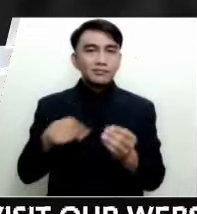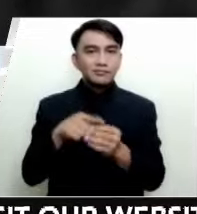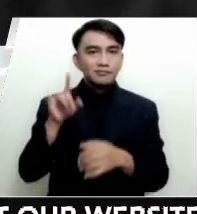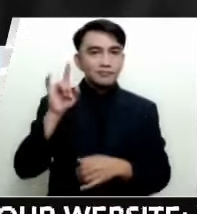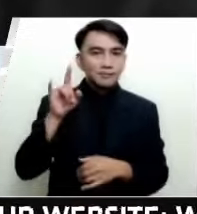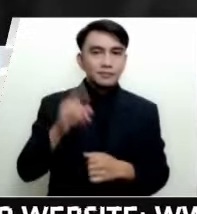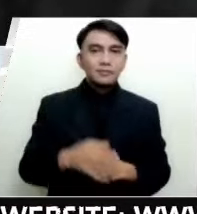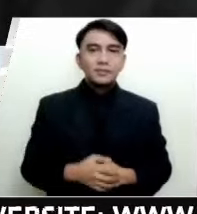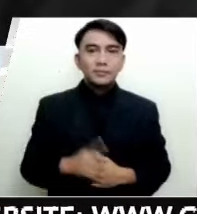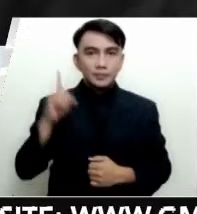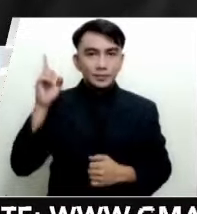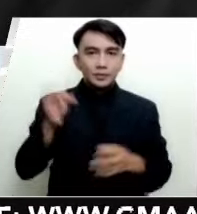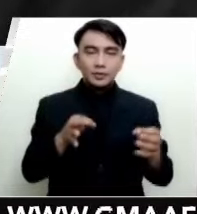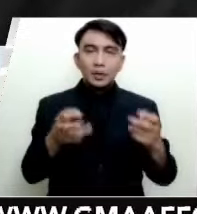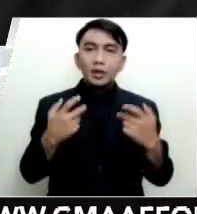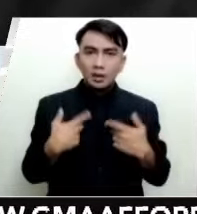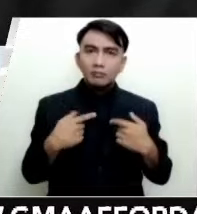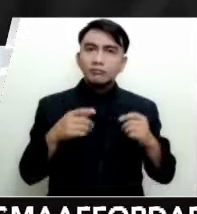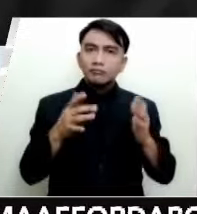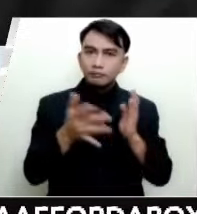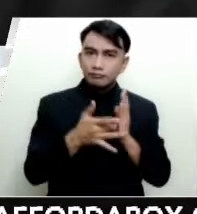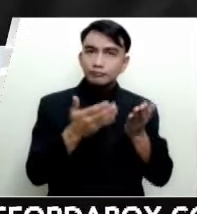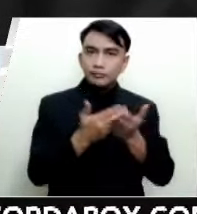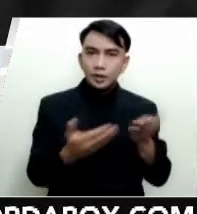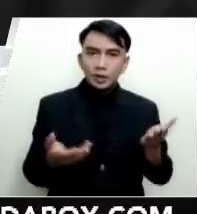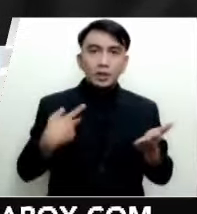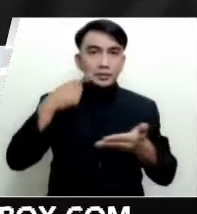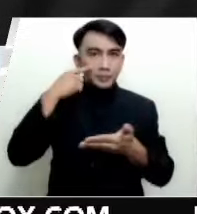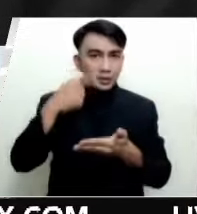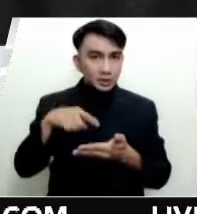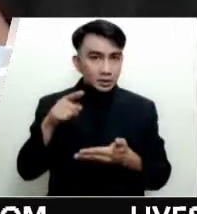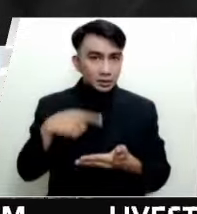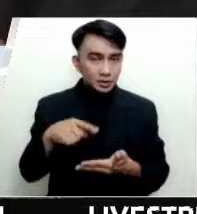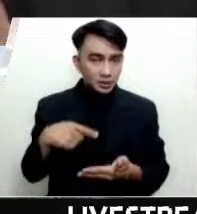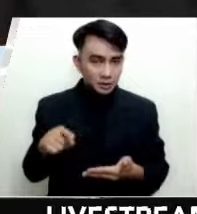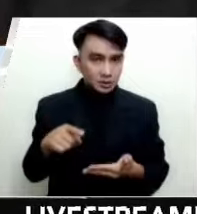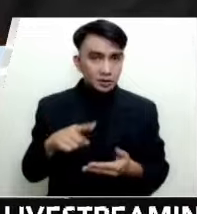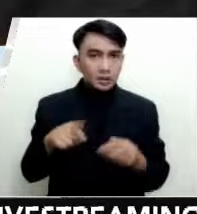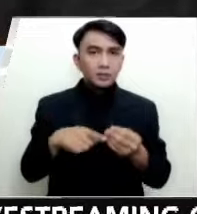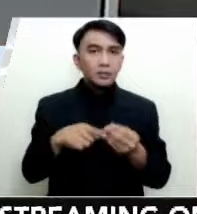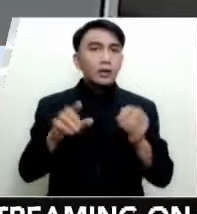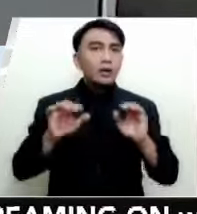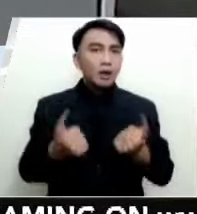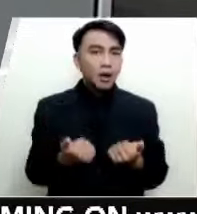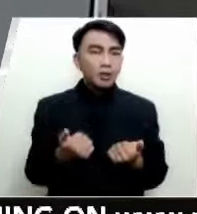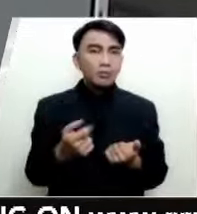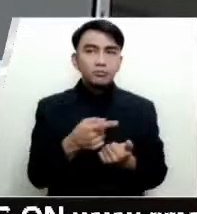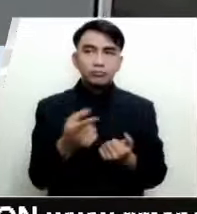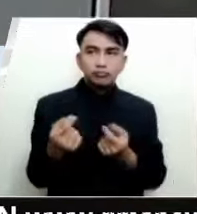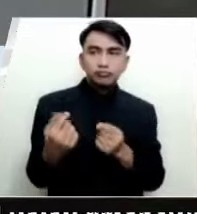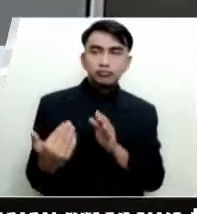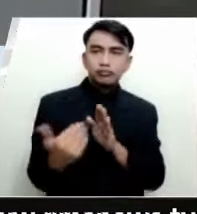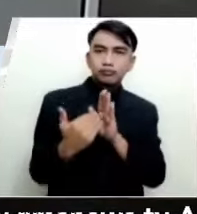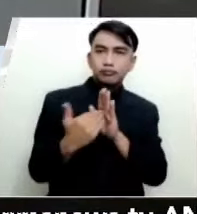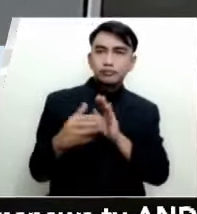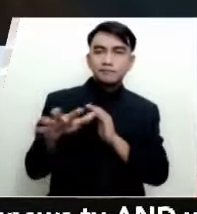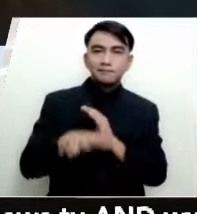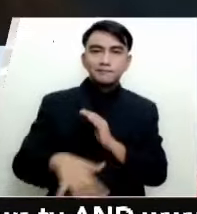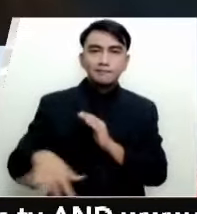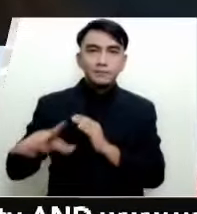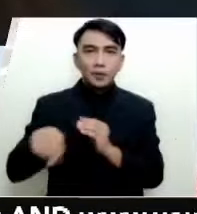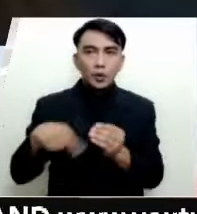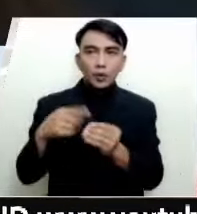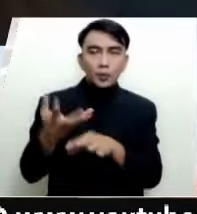capability to check TTPs o yung mga tinatawag na papaano ba tayo inaatake. Para maiwasang maloko online.